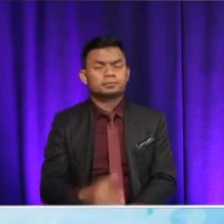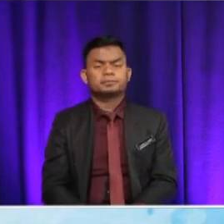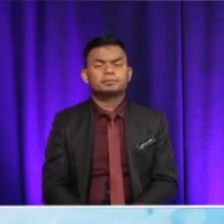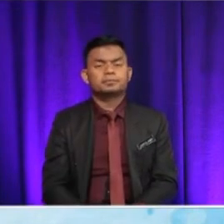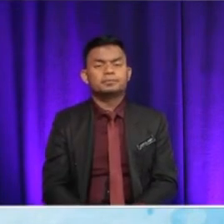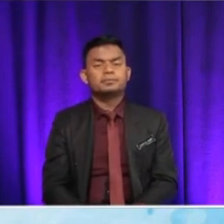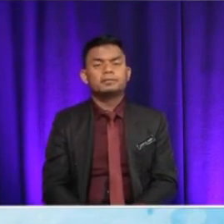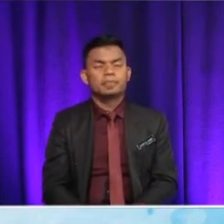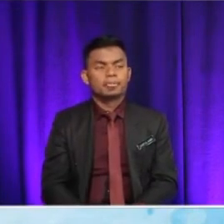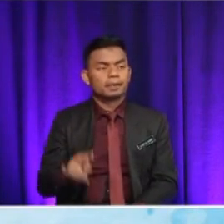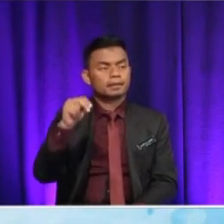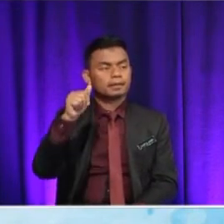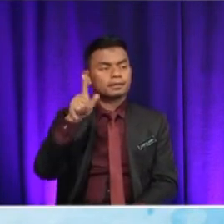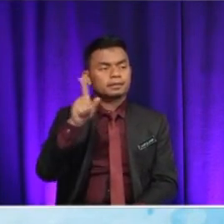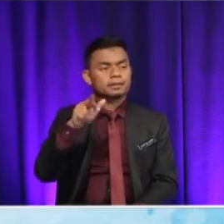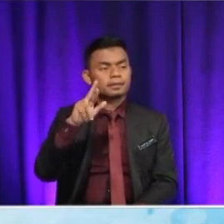silakan Nazran.